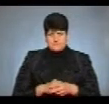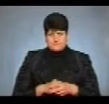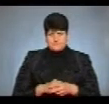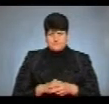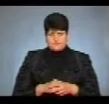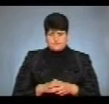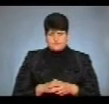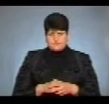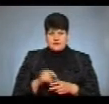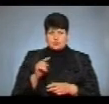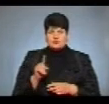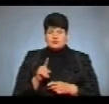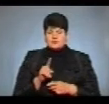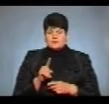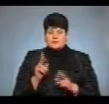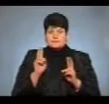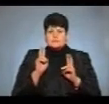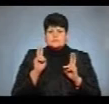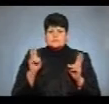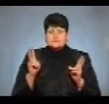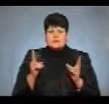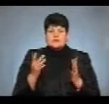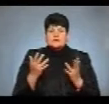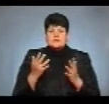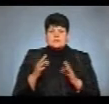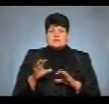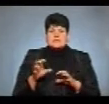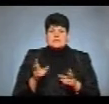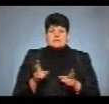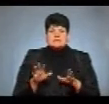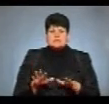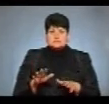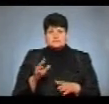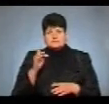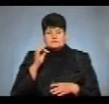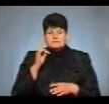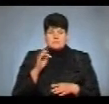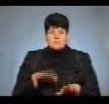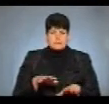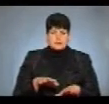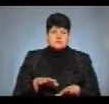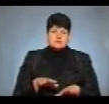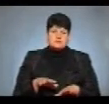що невизначена кількість тварин залишає місце для